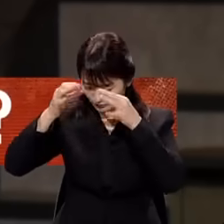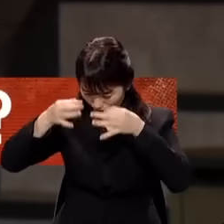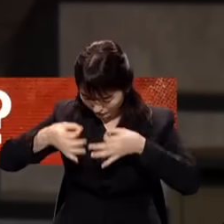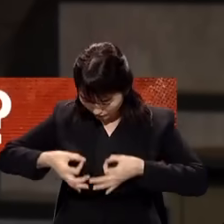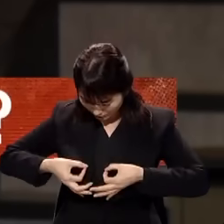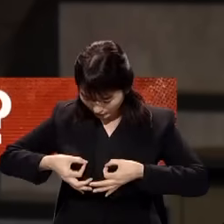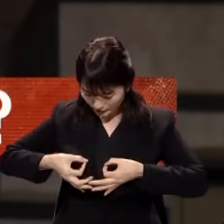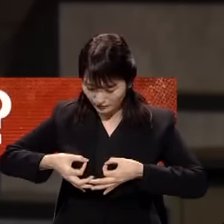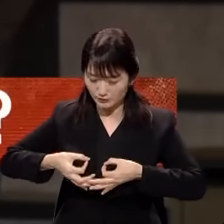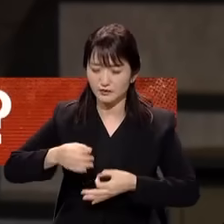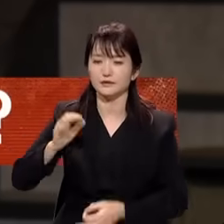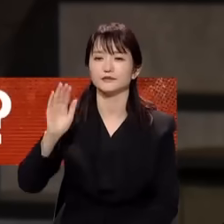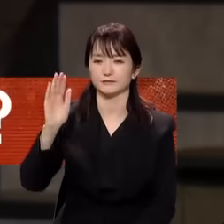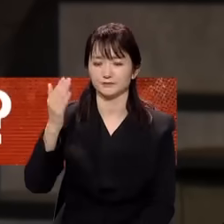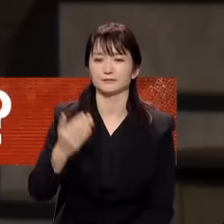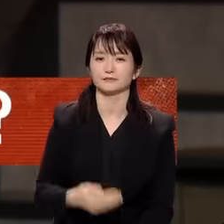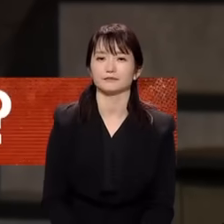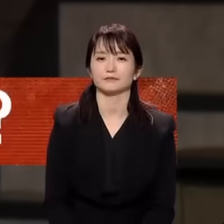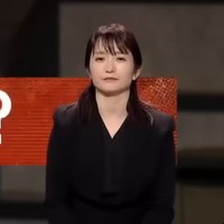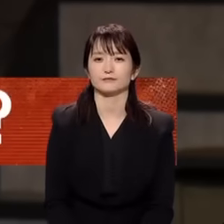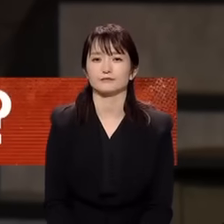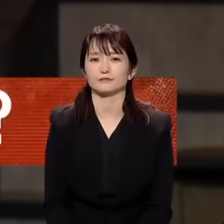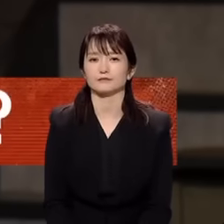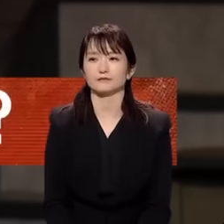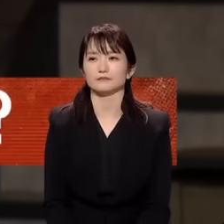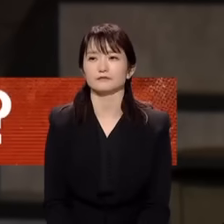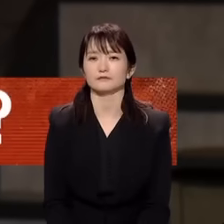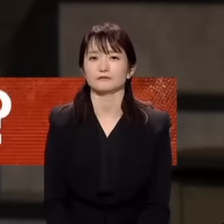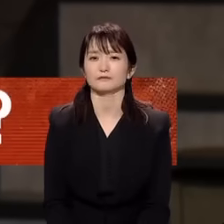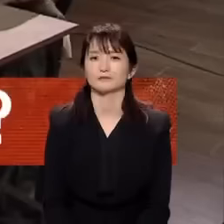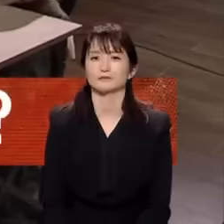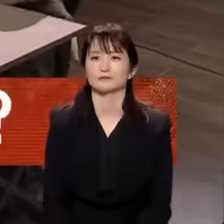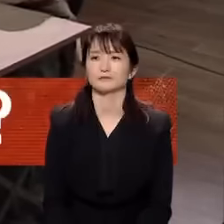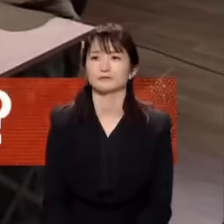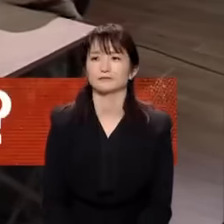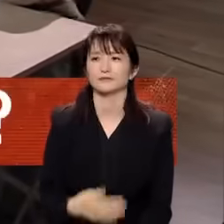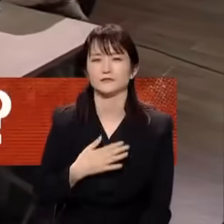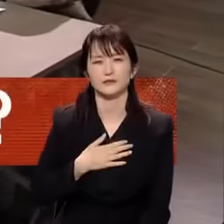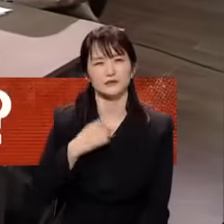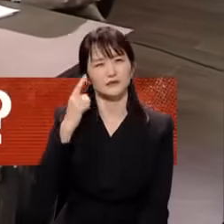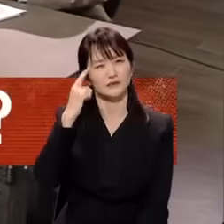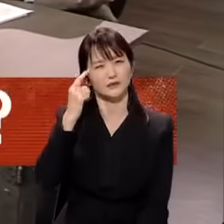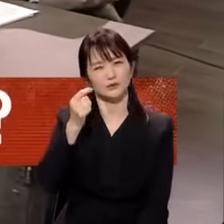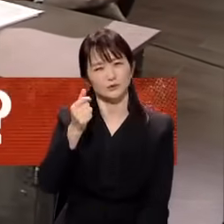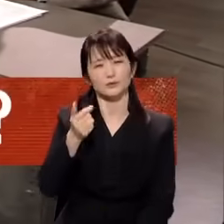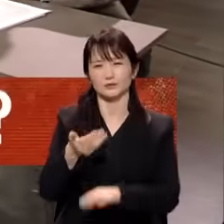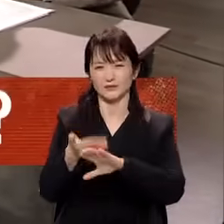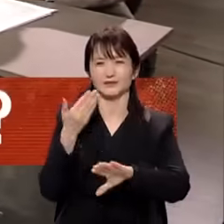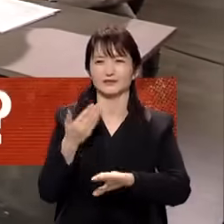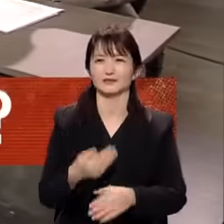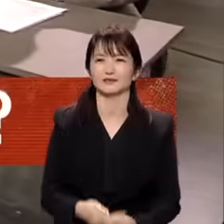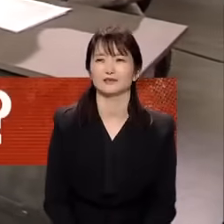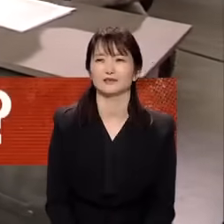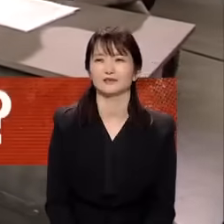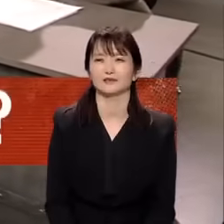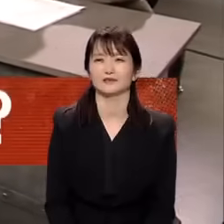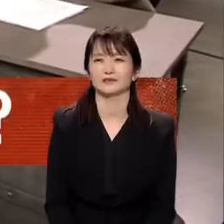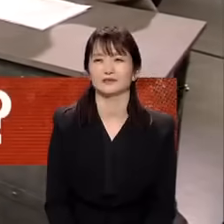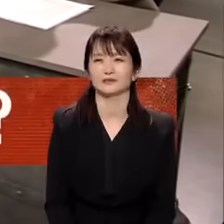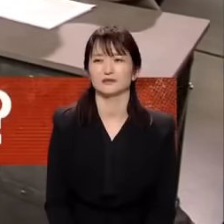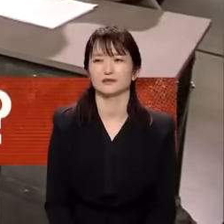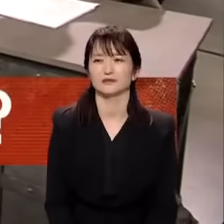있는 그런 상황이라고 봅니다. 자, 양 변호사님 먼저. 저는 조금 생각을 다르게 하는데요. 사실